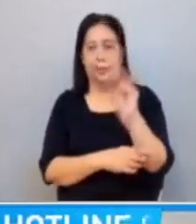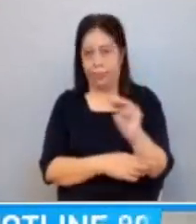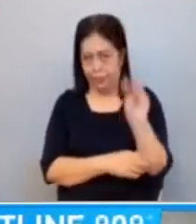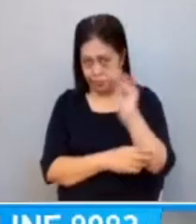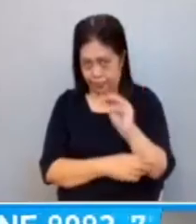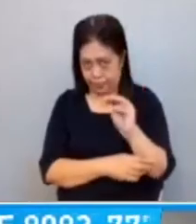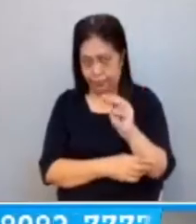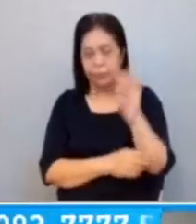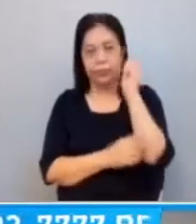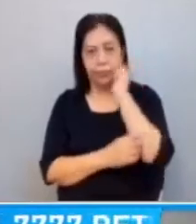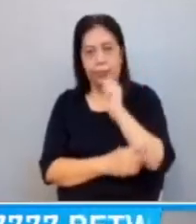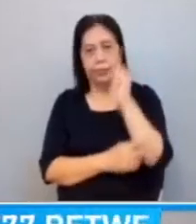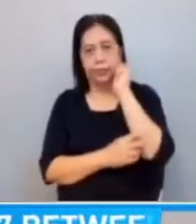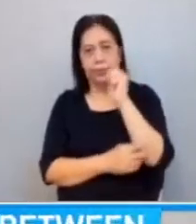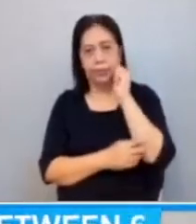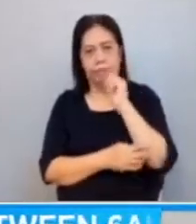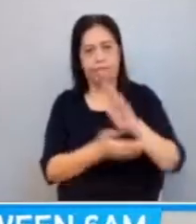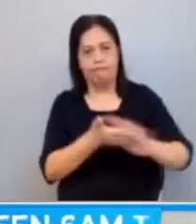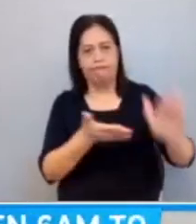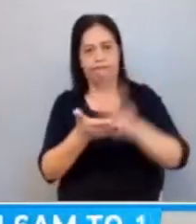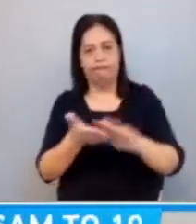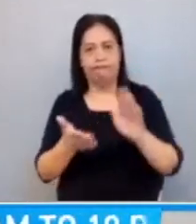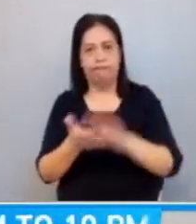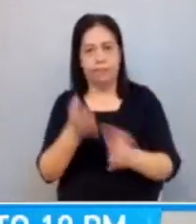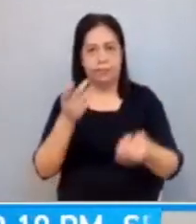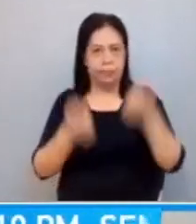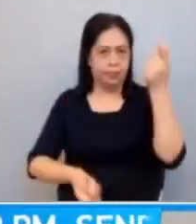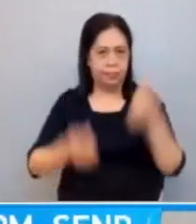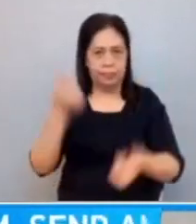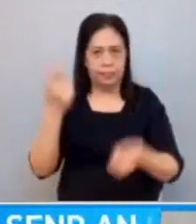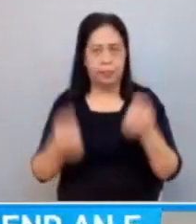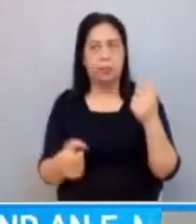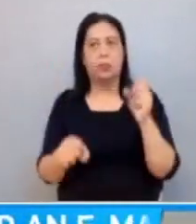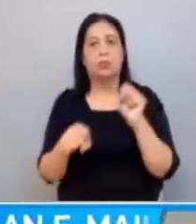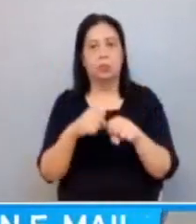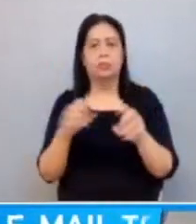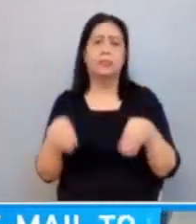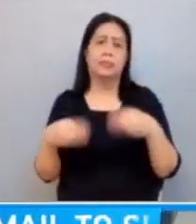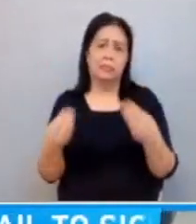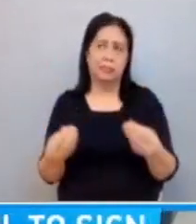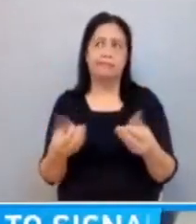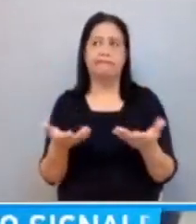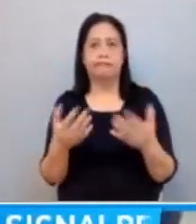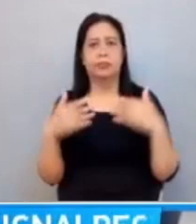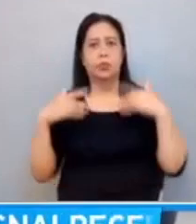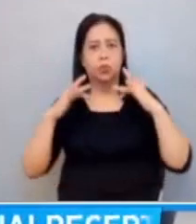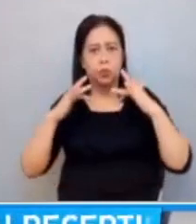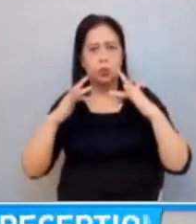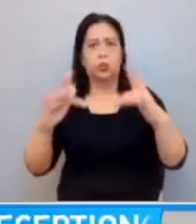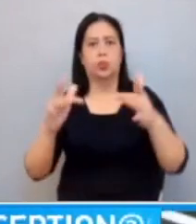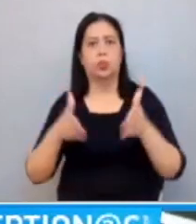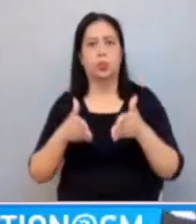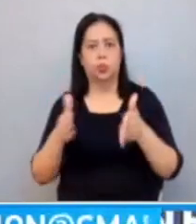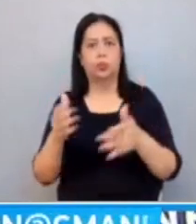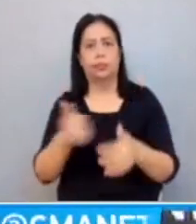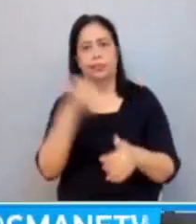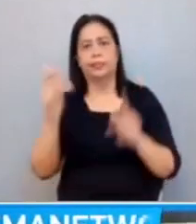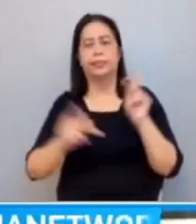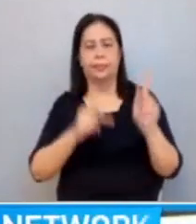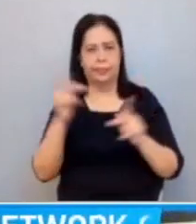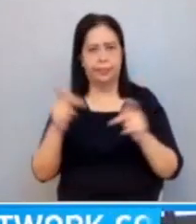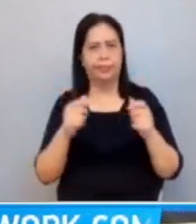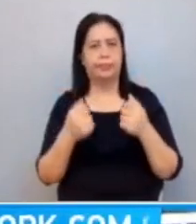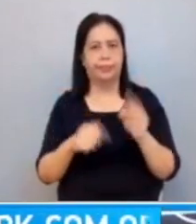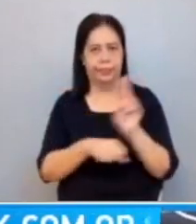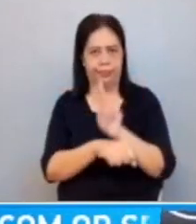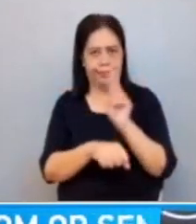Araw-arawin po namin maklear ito so that mabigyan natin ng maluwag na alternatibong ruta yung mga kababayan natin. James